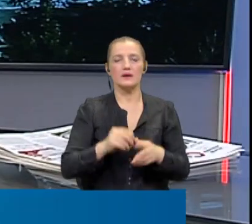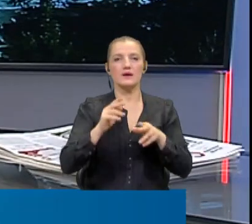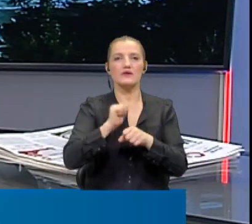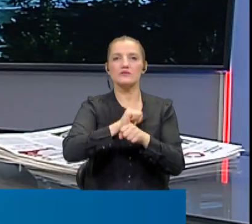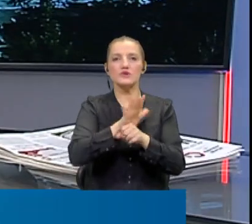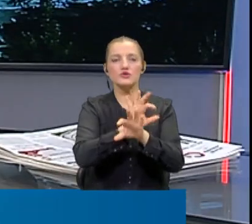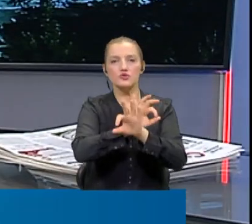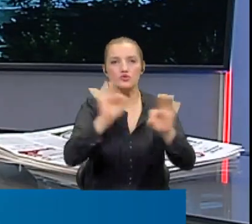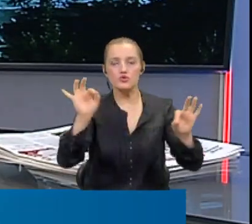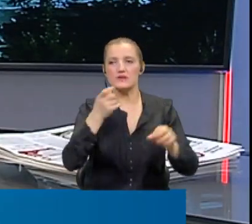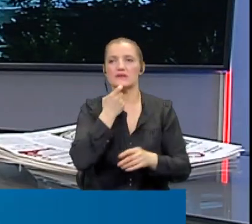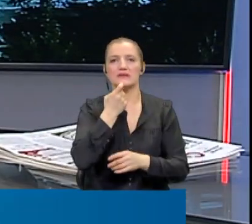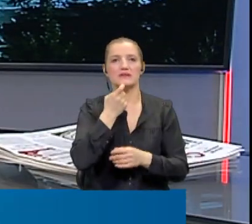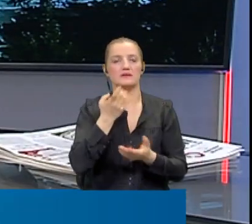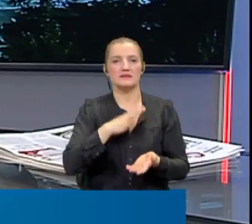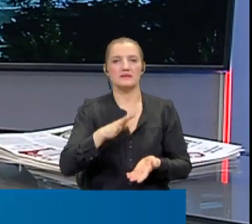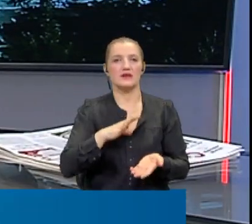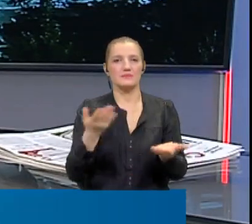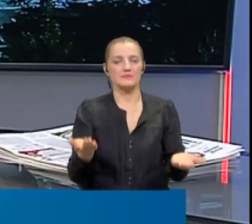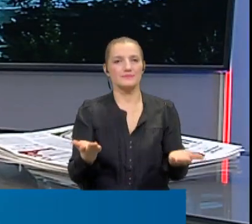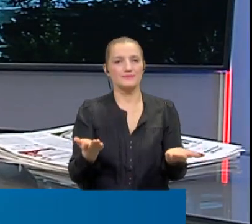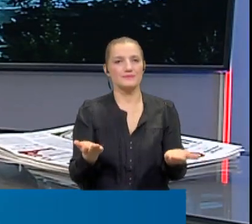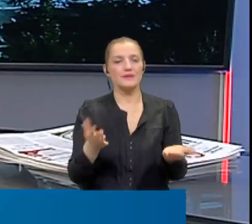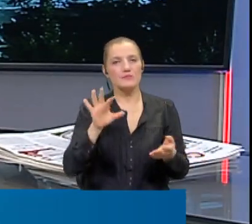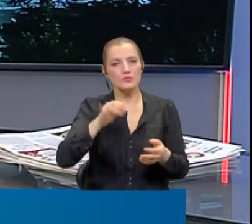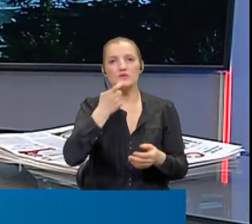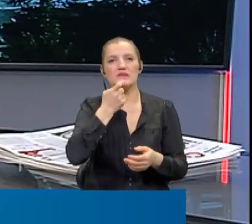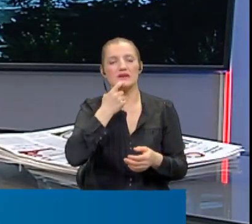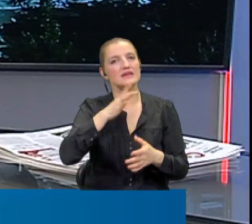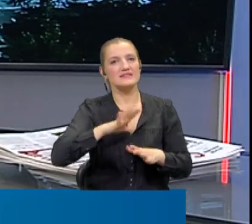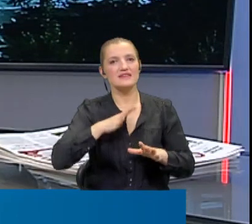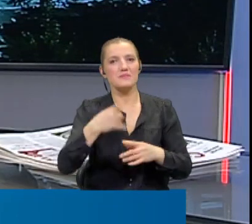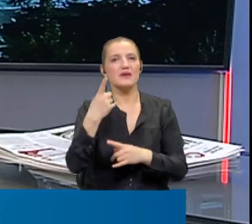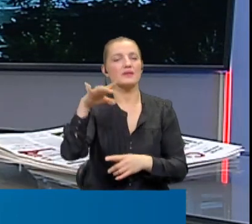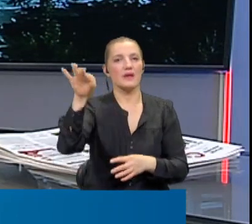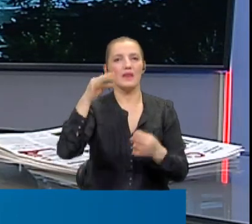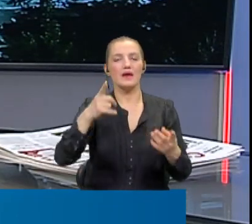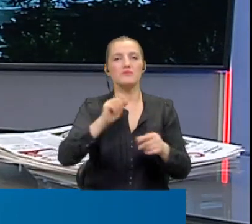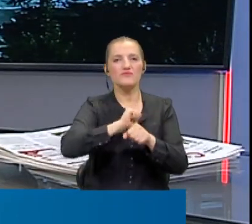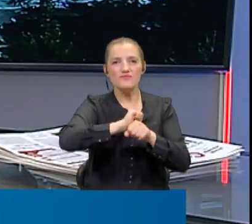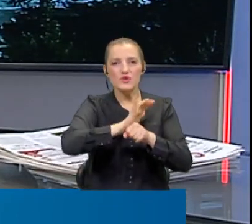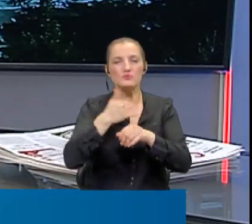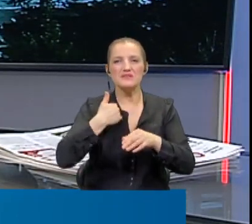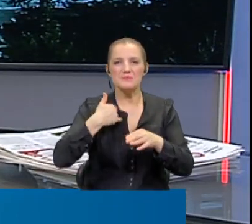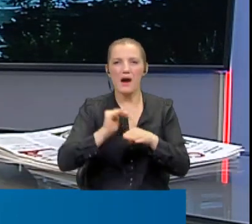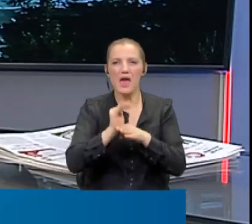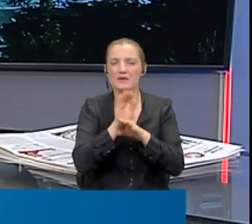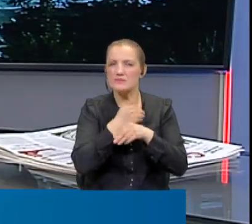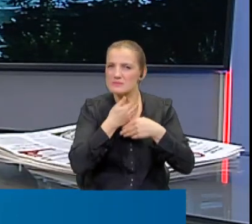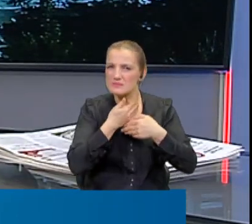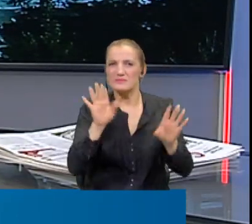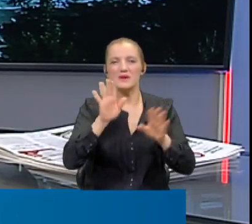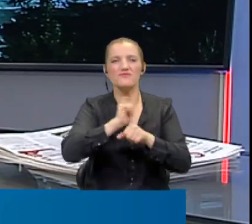kornasız yıl dileği Elbette bu seneki dileklerimiz den bir tanesi artık bu virüsün hayatımızdan çıkması